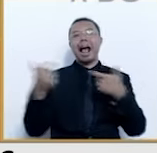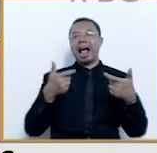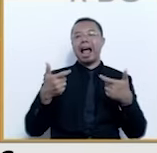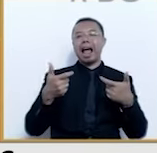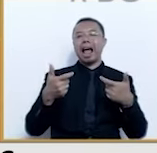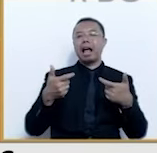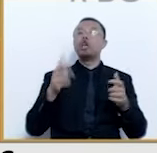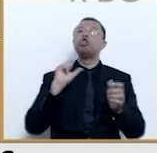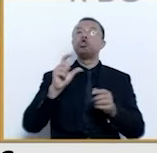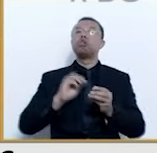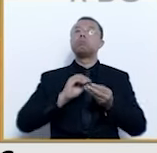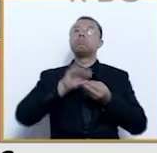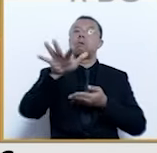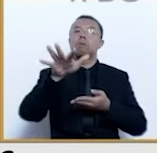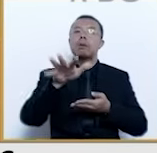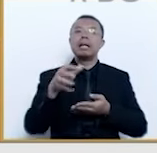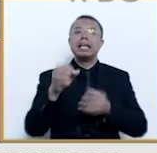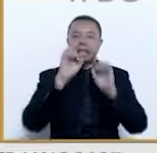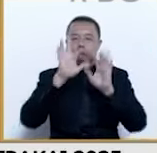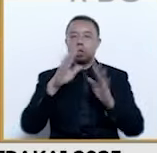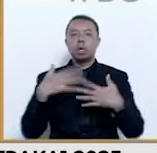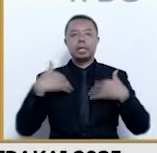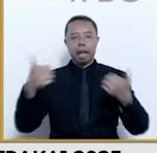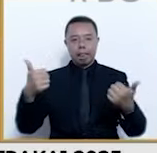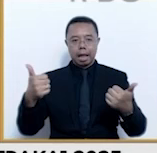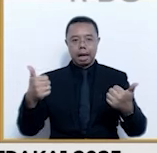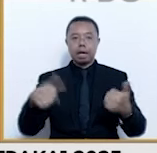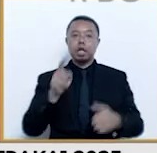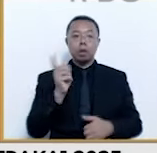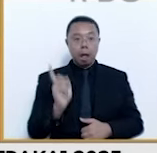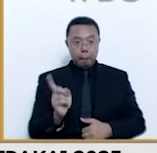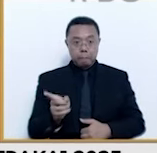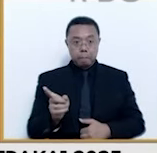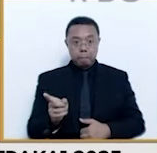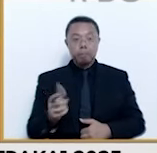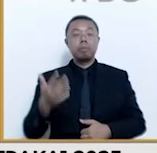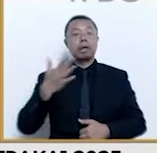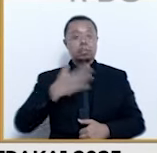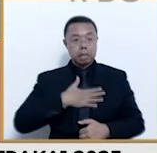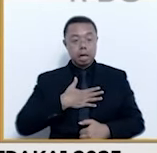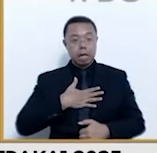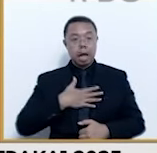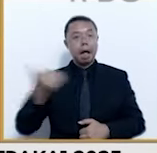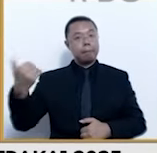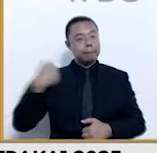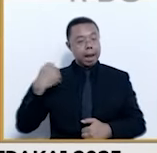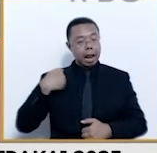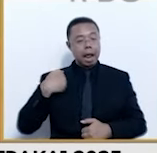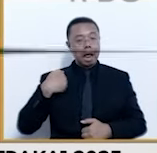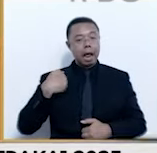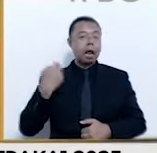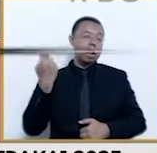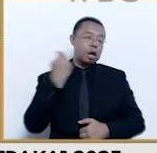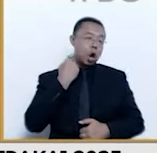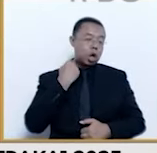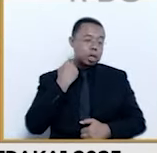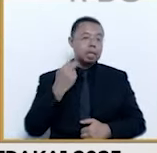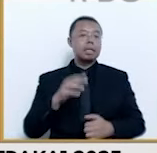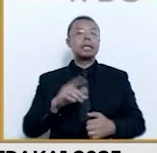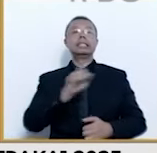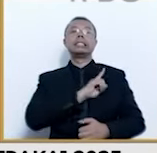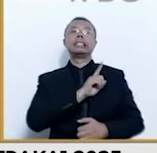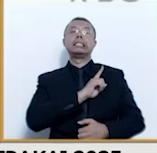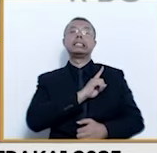perang cukup dengan isu kesehatan itu sebabnya saya membela dokter bangsa